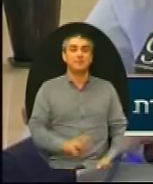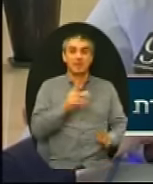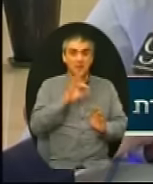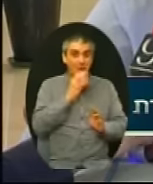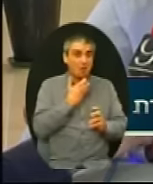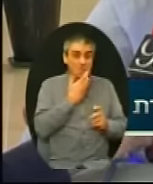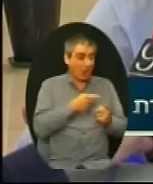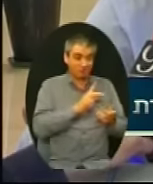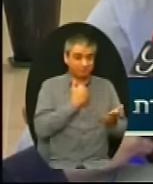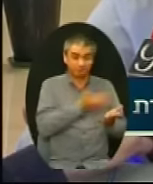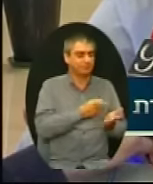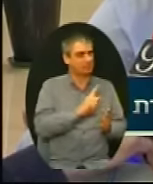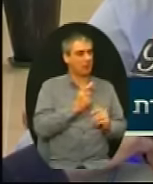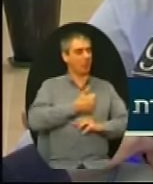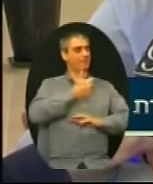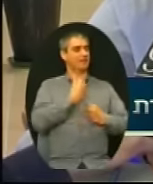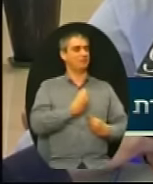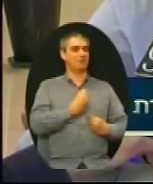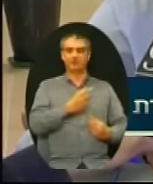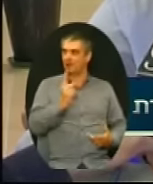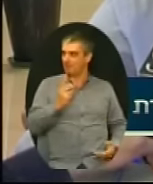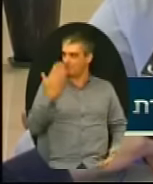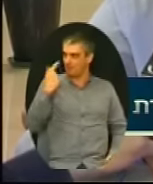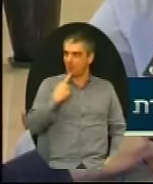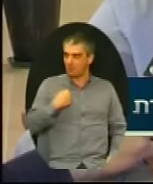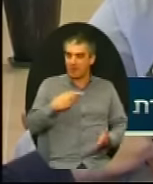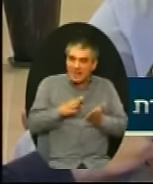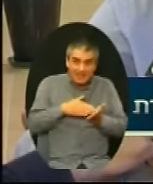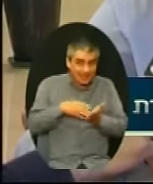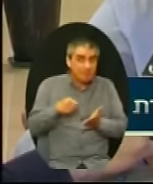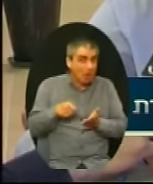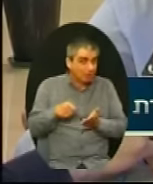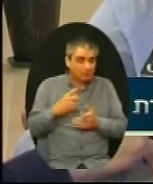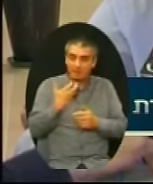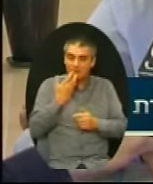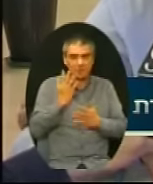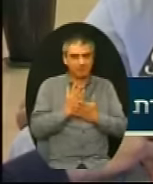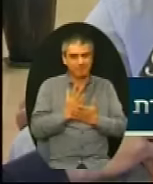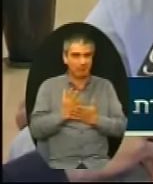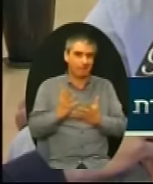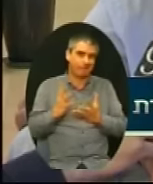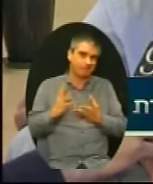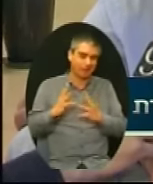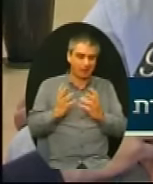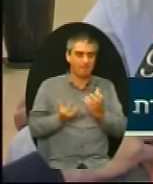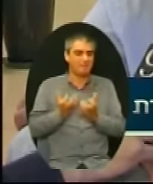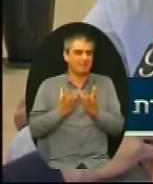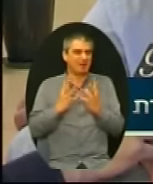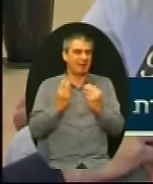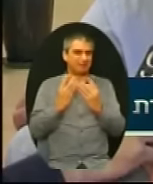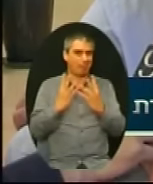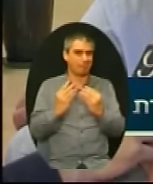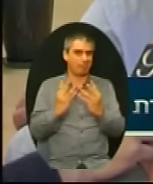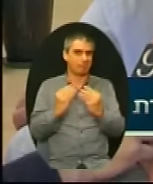בוחרים פירות לא נכונים, הם לא מנהיגים. אבל אילן, פעם אמרו לי שעושים ריבות מפירות שהם כבר, אתה יודע, בשלים מאוד מאוד,